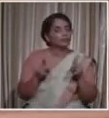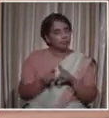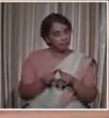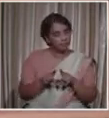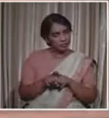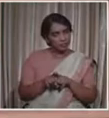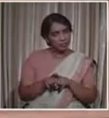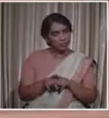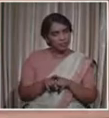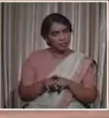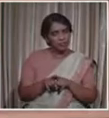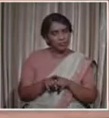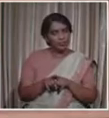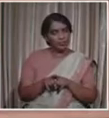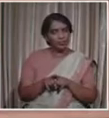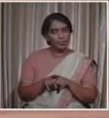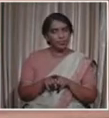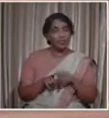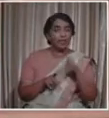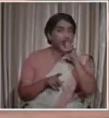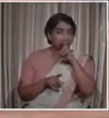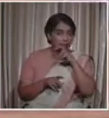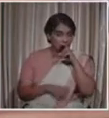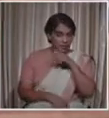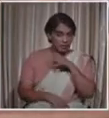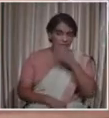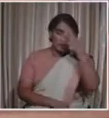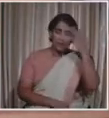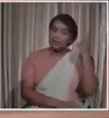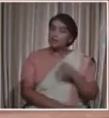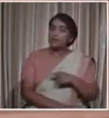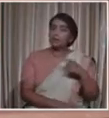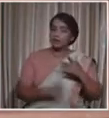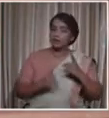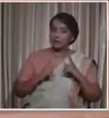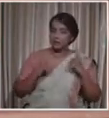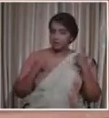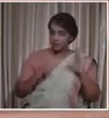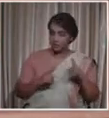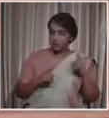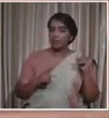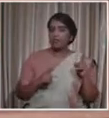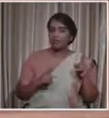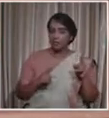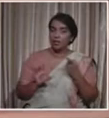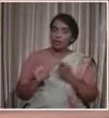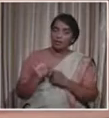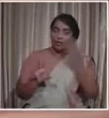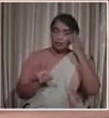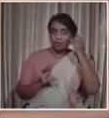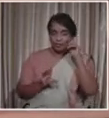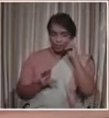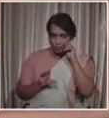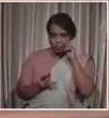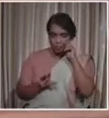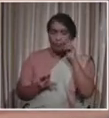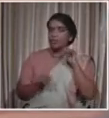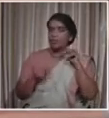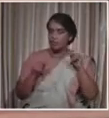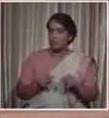வாழுகின்ற கிளிநொச்சி யாழ்ப்பாணத்தில் இருக்கின்ற இளைஞர்களிடம் திட்டமிட்ட வகையில் போதைப் பொருட்கள் புகுத்தப்படுகின்றது. இந்த போதைப்